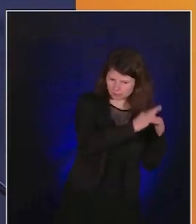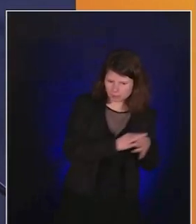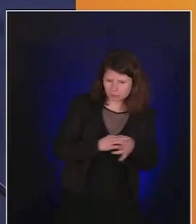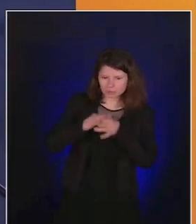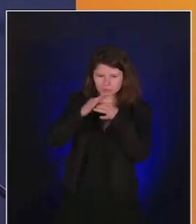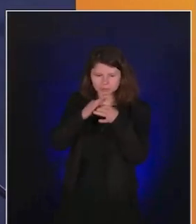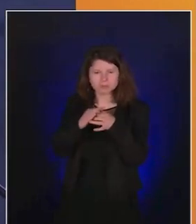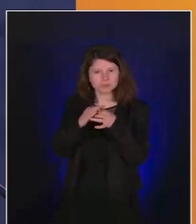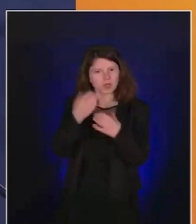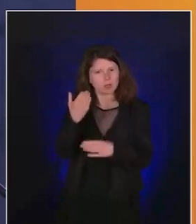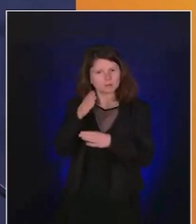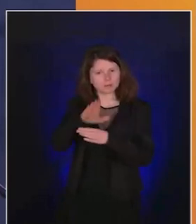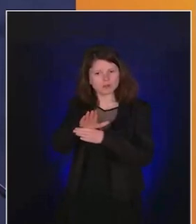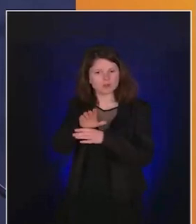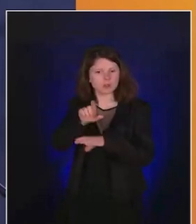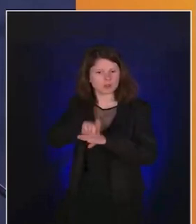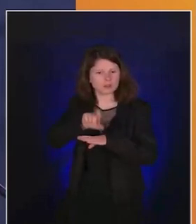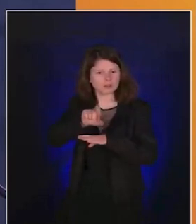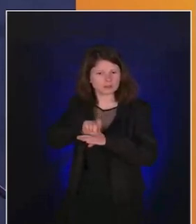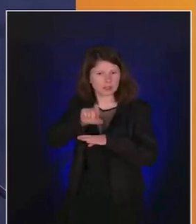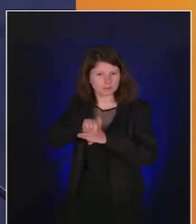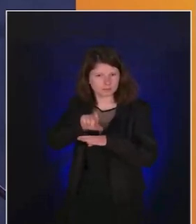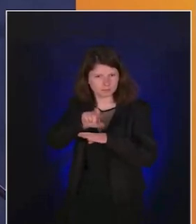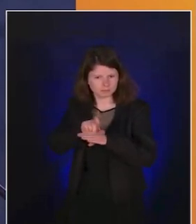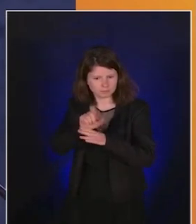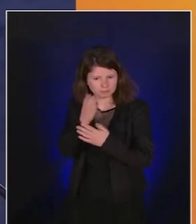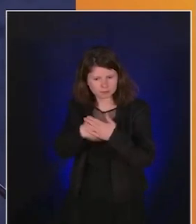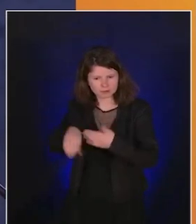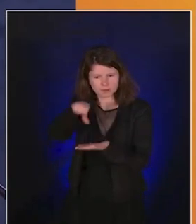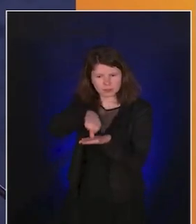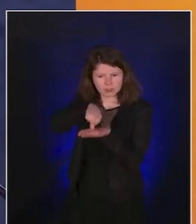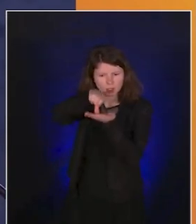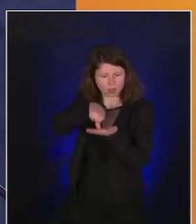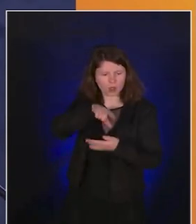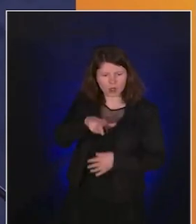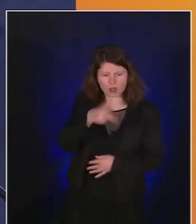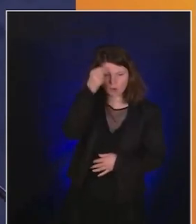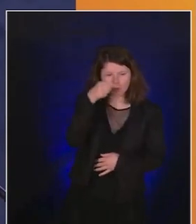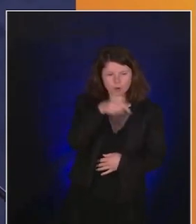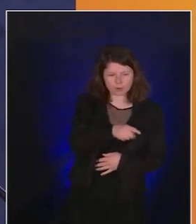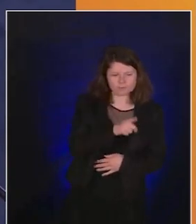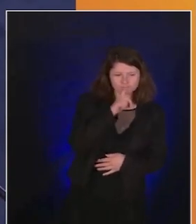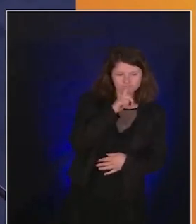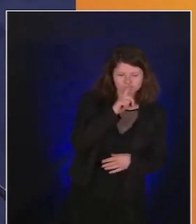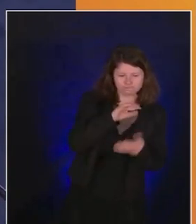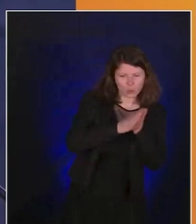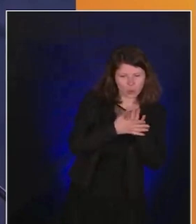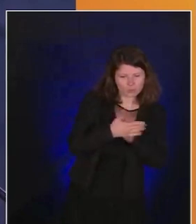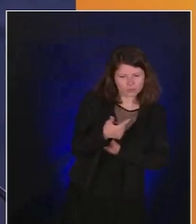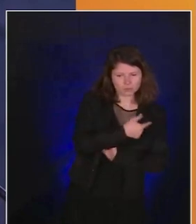islamique d'Iran, on comprend les raisons de ce silence complice.